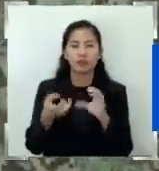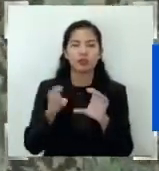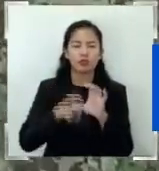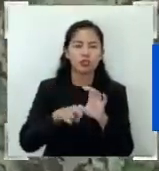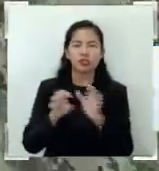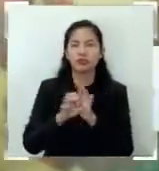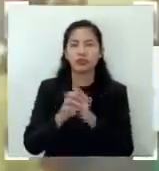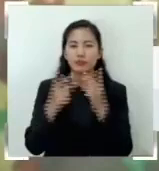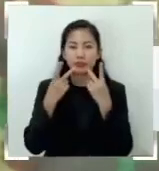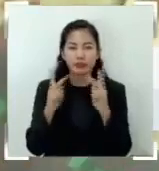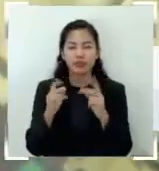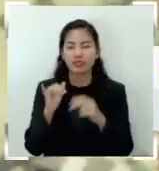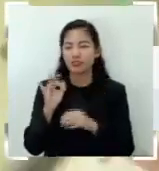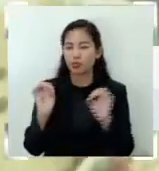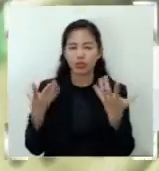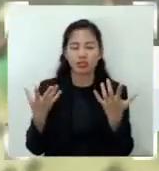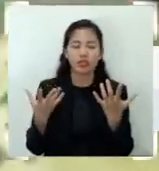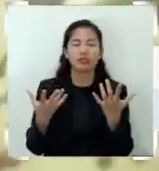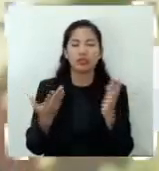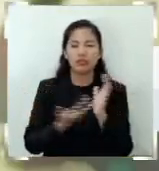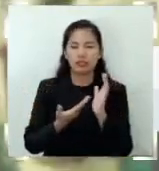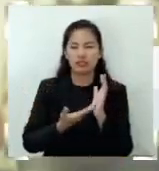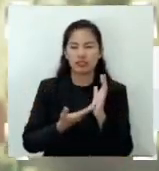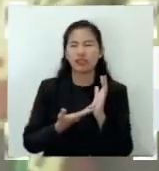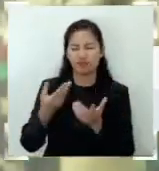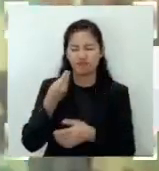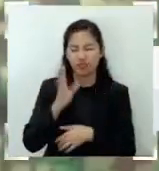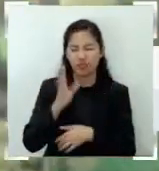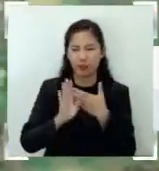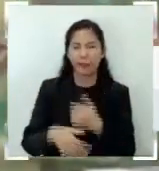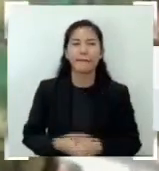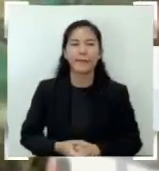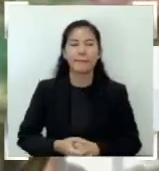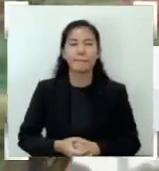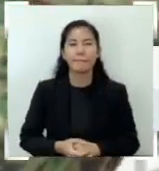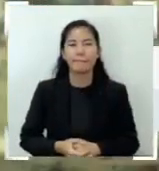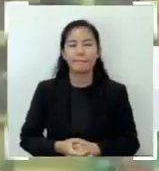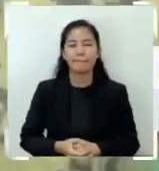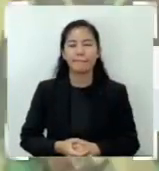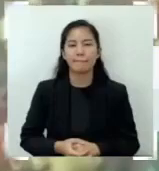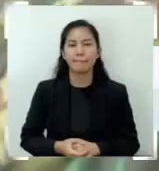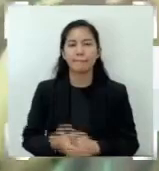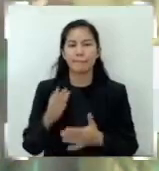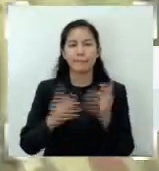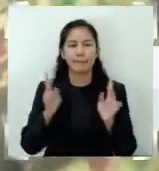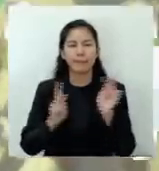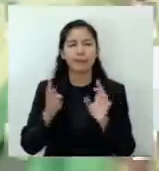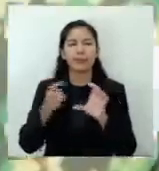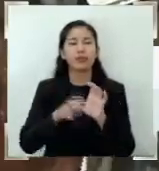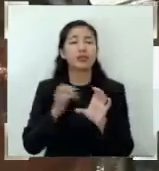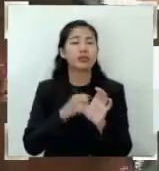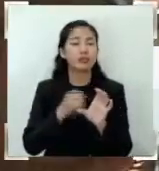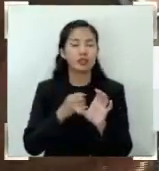card, balik po muna kayo. Iwan niyo po sa trabaho. Ganito sir, pamahon na. May mga sakay ng jeep na pinababa dahil walang